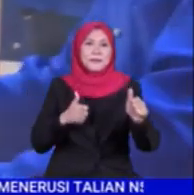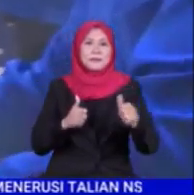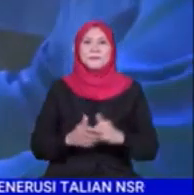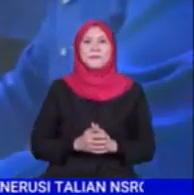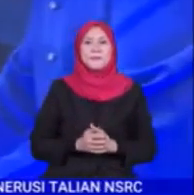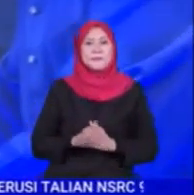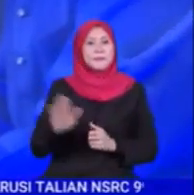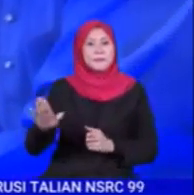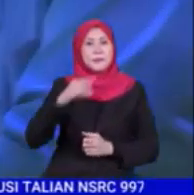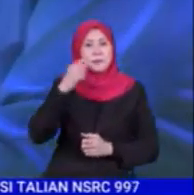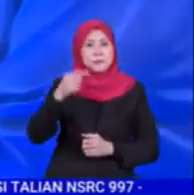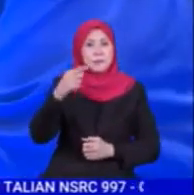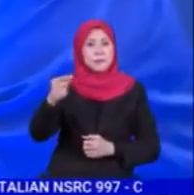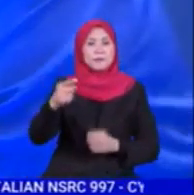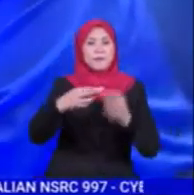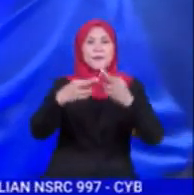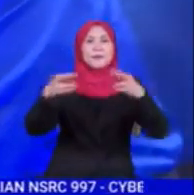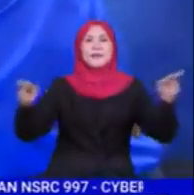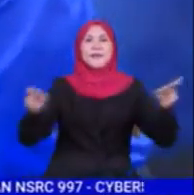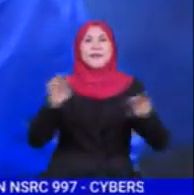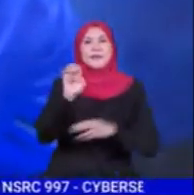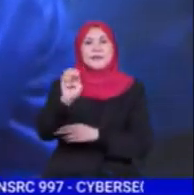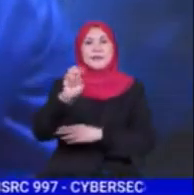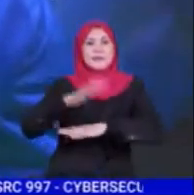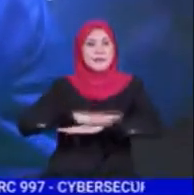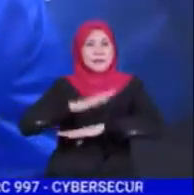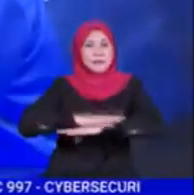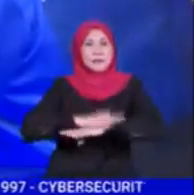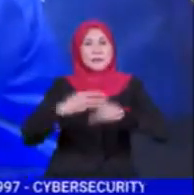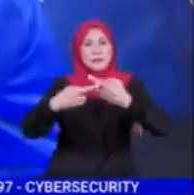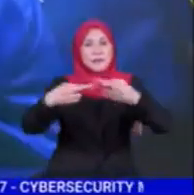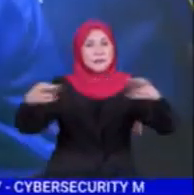Beliau berkata demikian dalam majlis pelancaran e-counter dan